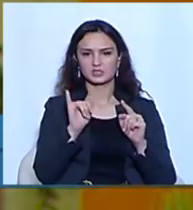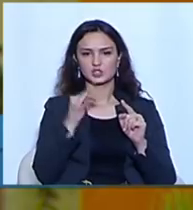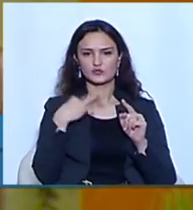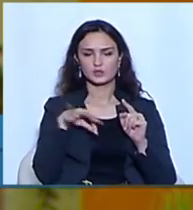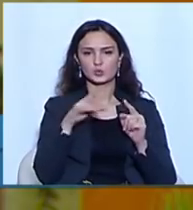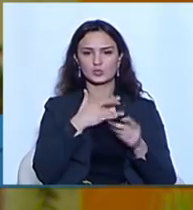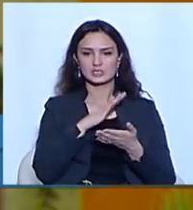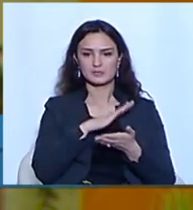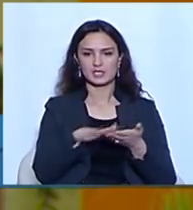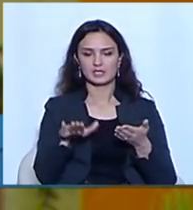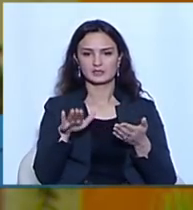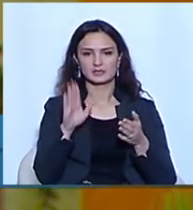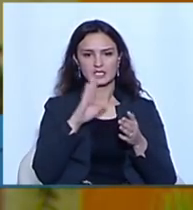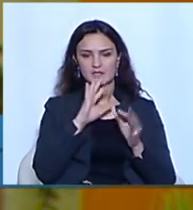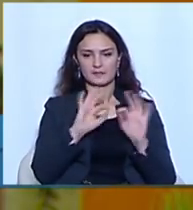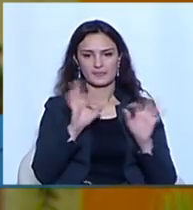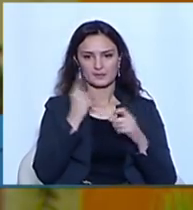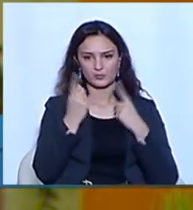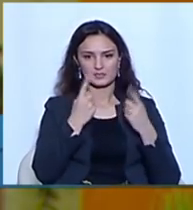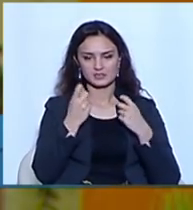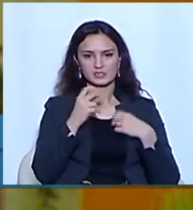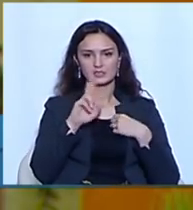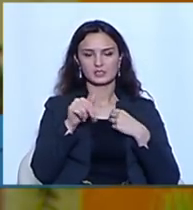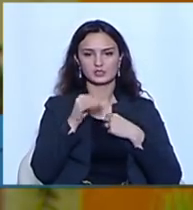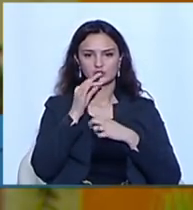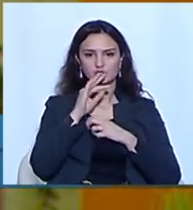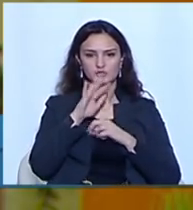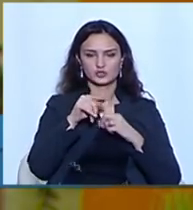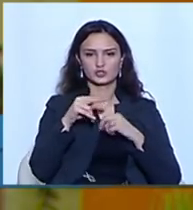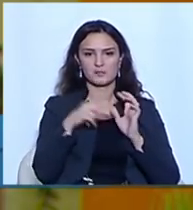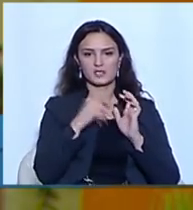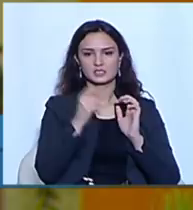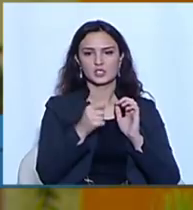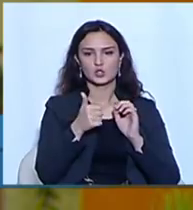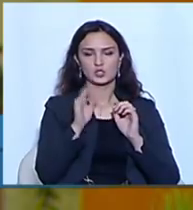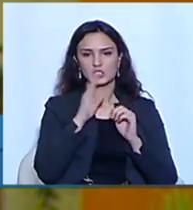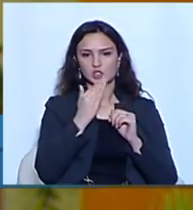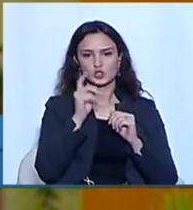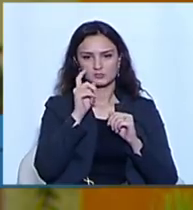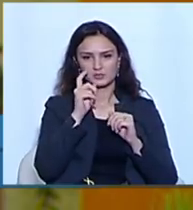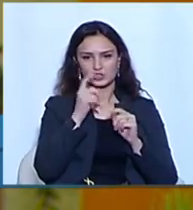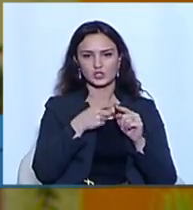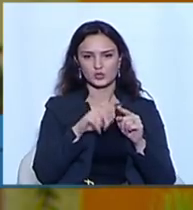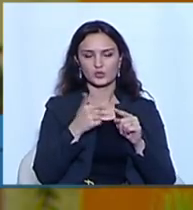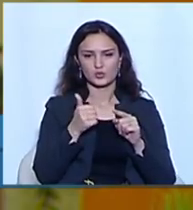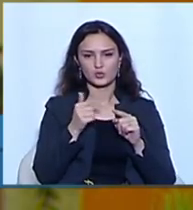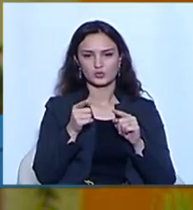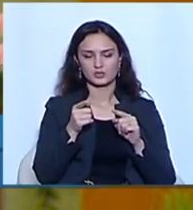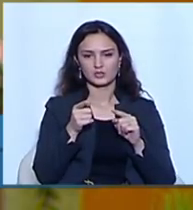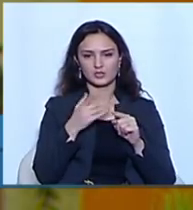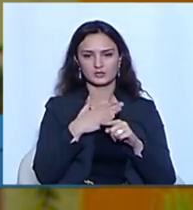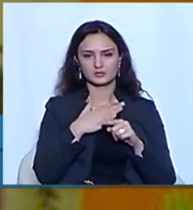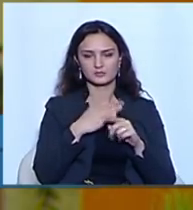შვილმა გულწრფელად გაუზიარა ინფორმაცია მშობელს და შეფასდა როგორც დედიკოს ბიჭი. აი ნახეთ როგორი